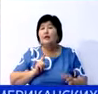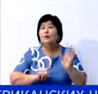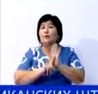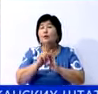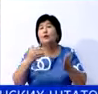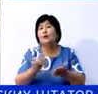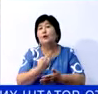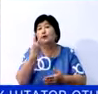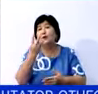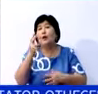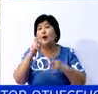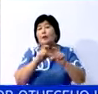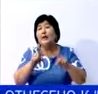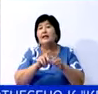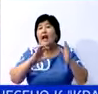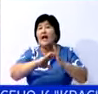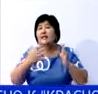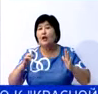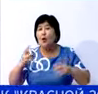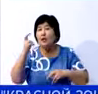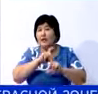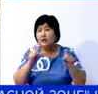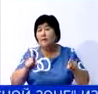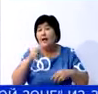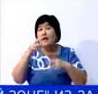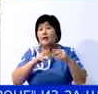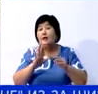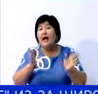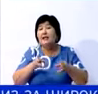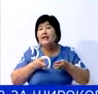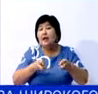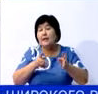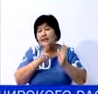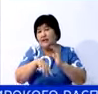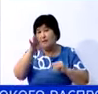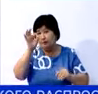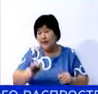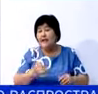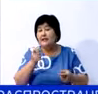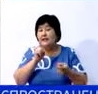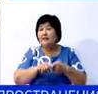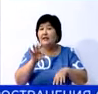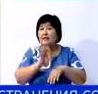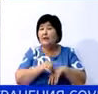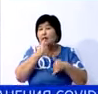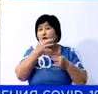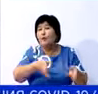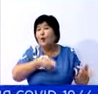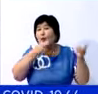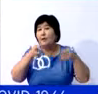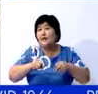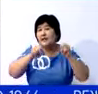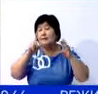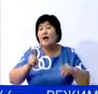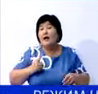трех новых производств. Это стекольный завод, недостроена только печь 70%. В связи с пандемией не могут приехать специалисты.